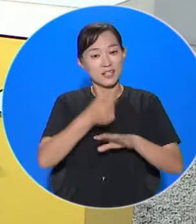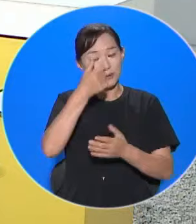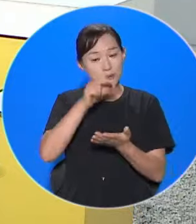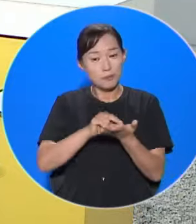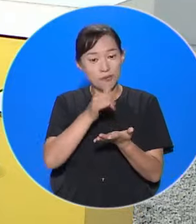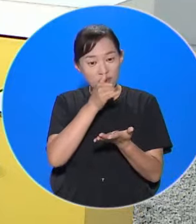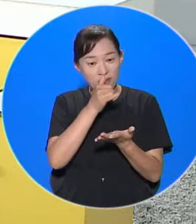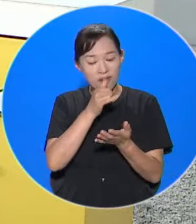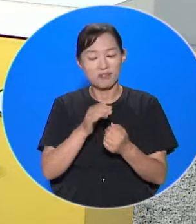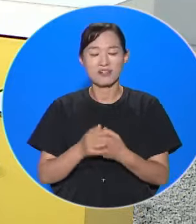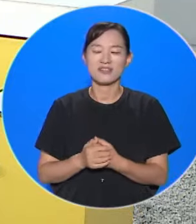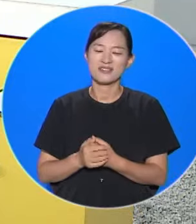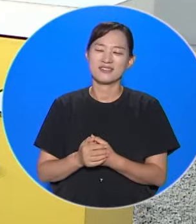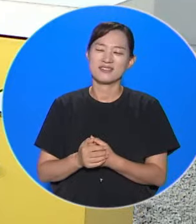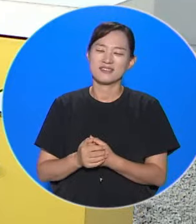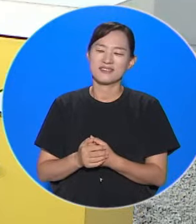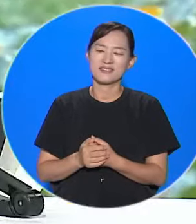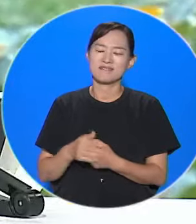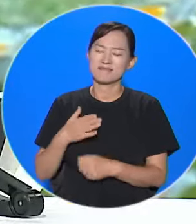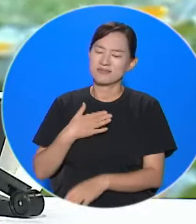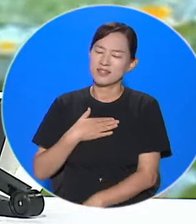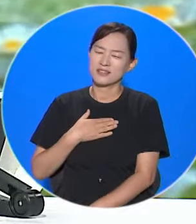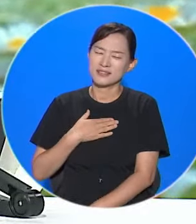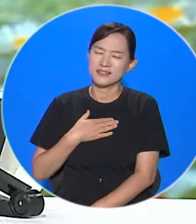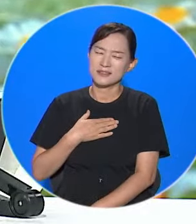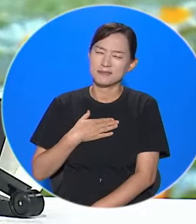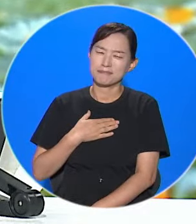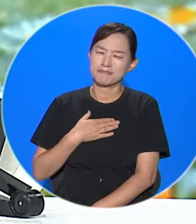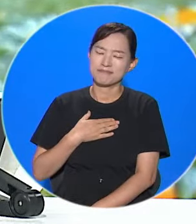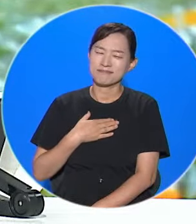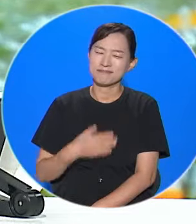제목도 있으세요? 제가 이렇게 좀